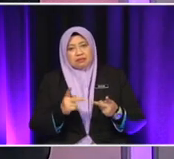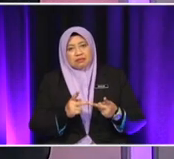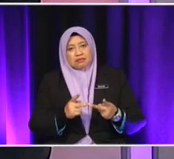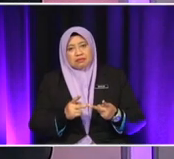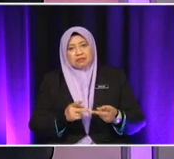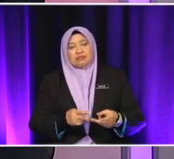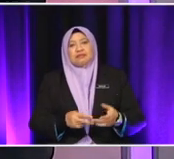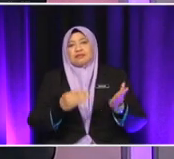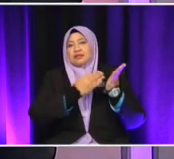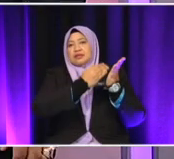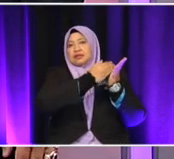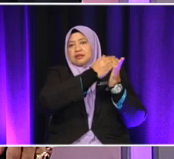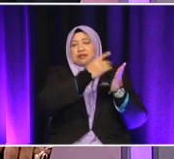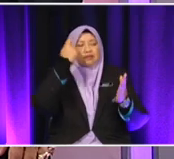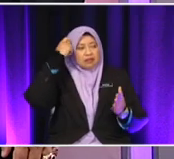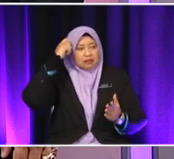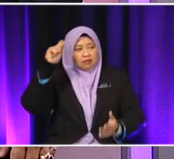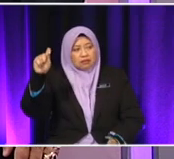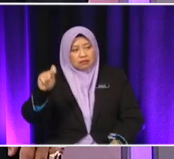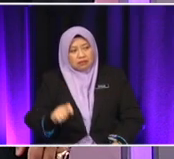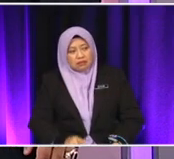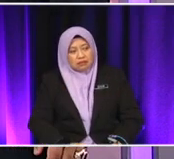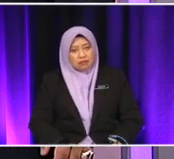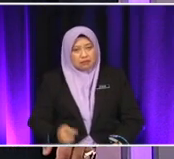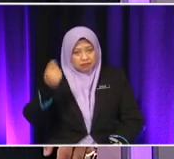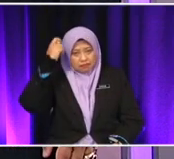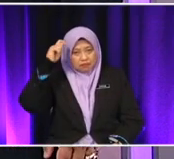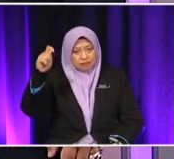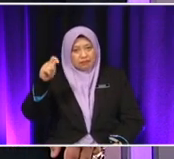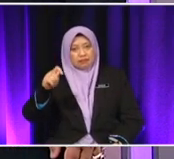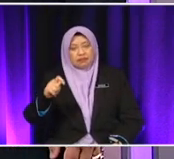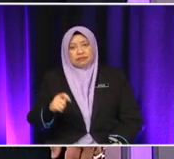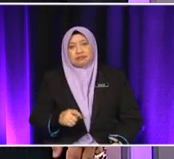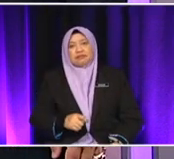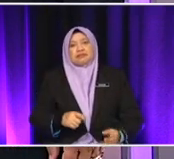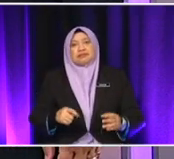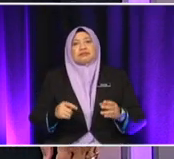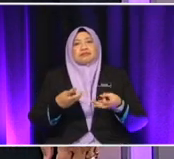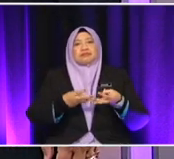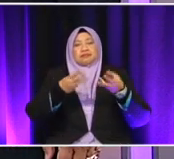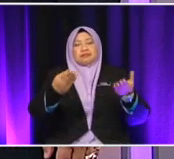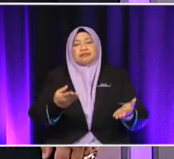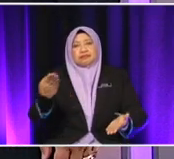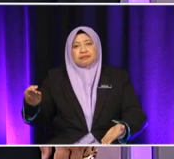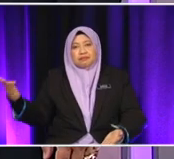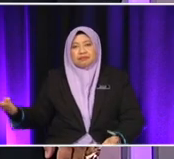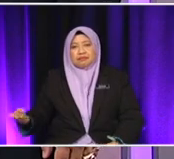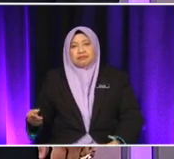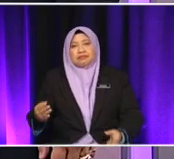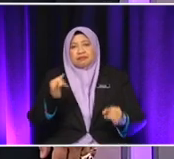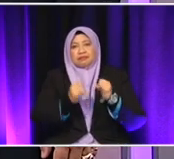teknologi oke oke tingkat teknologi juga mempengaruhi penawaran sesuatu barang jika